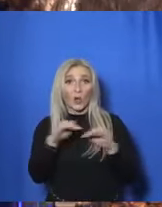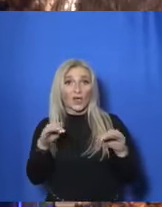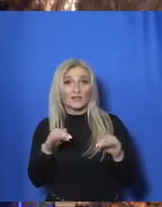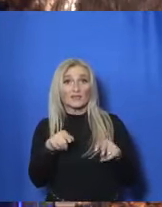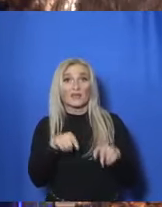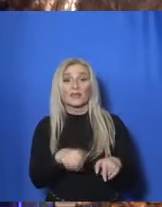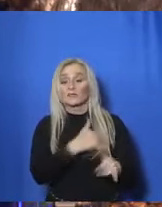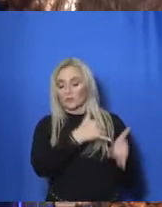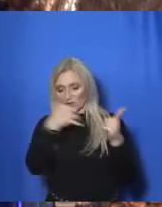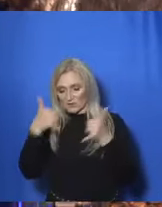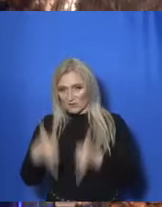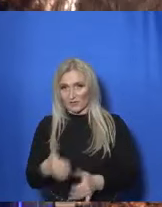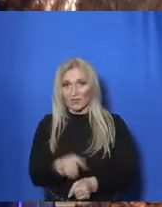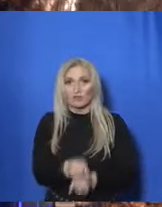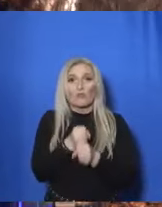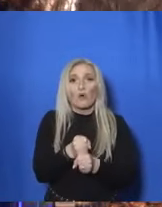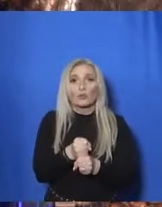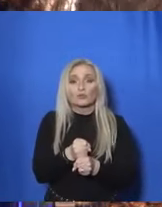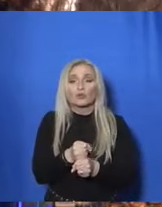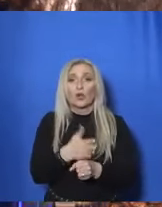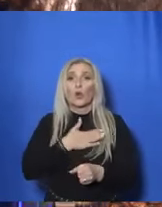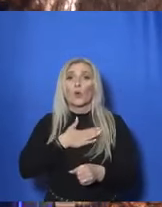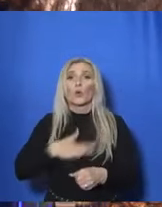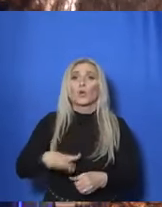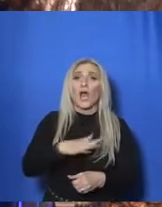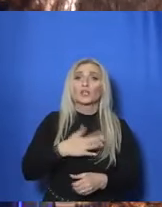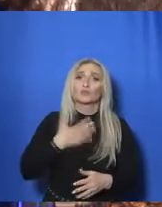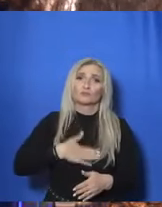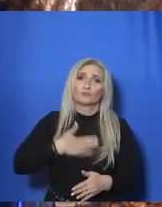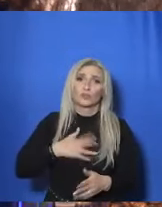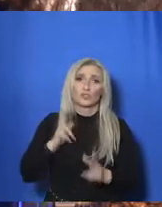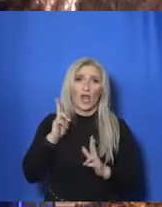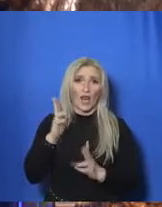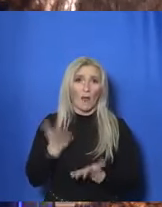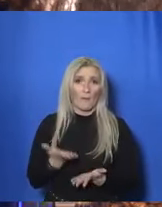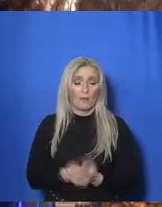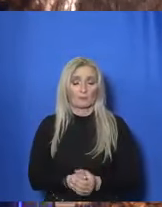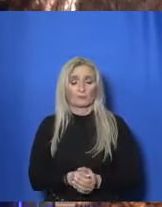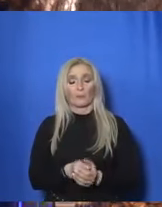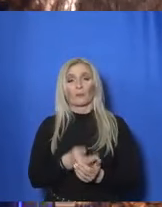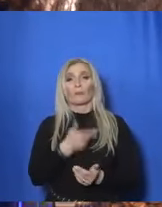na dosadašnjim podrškama u našim nastojanjima.